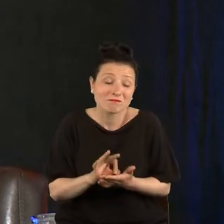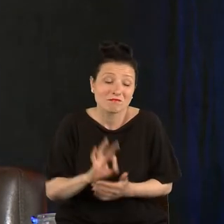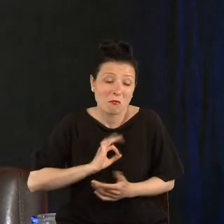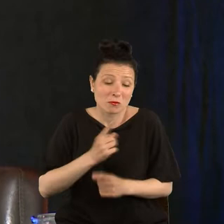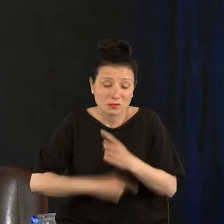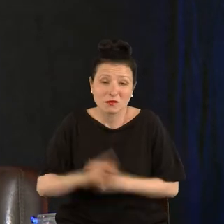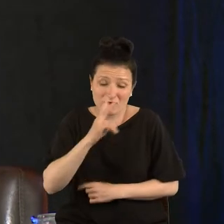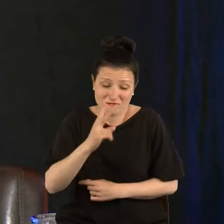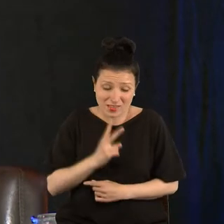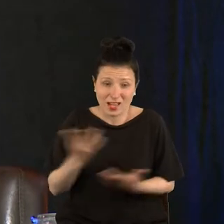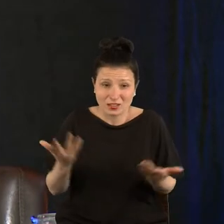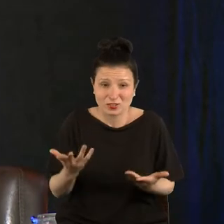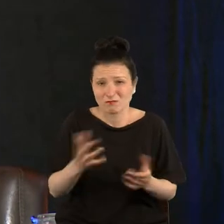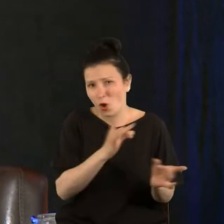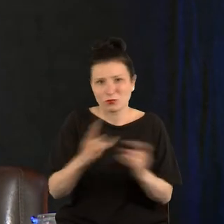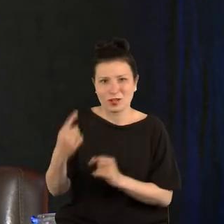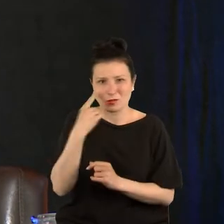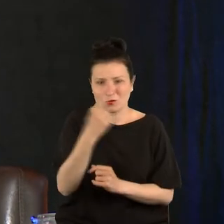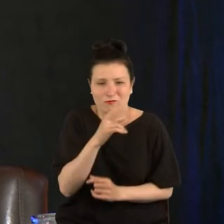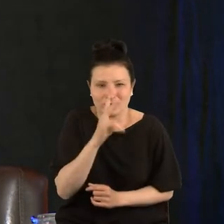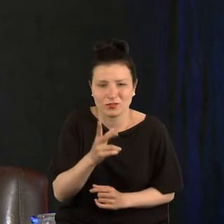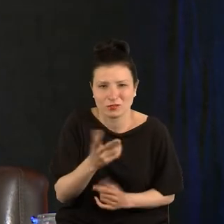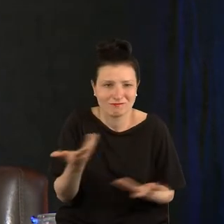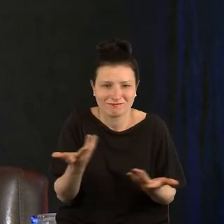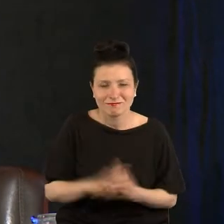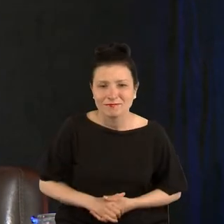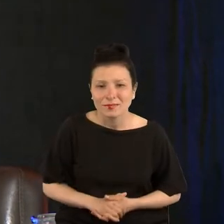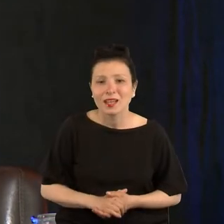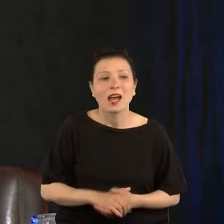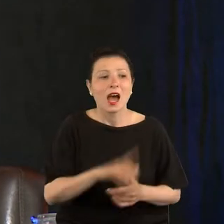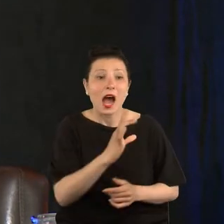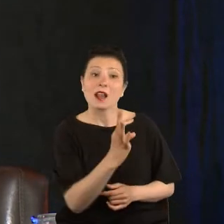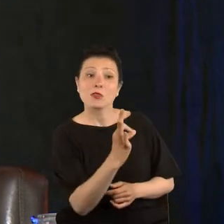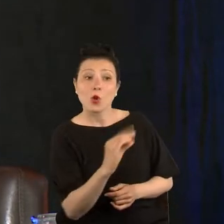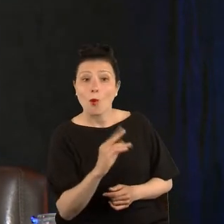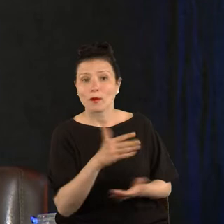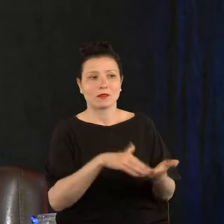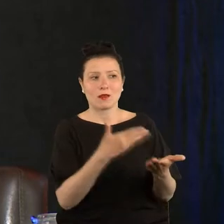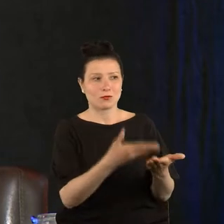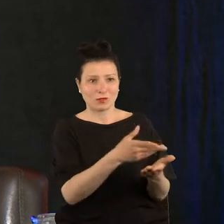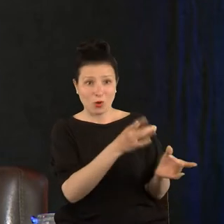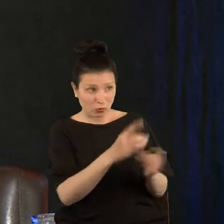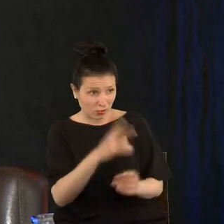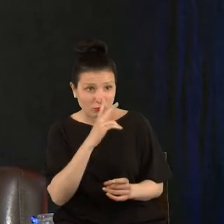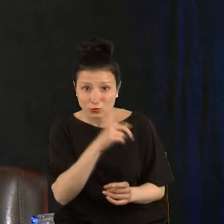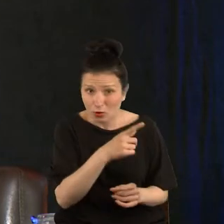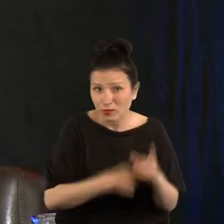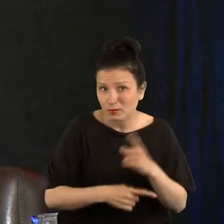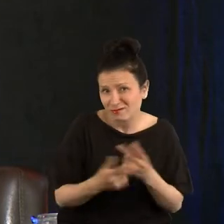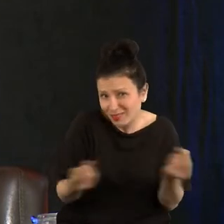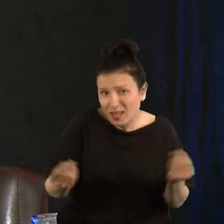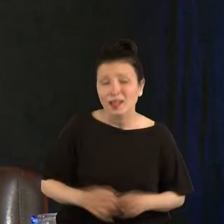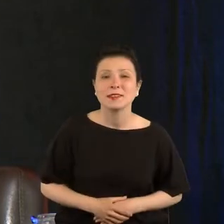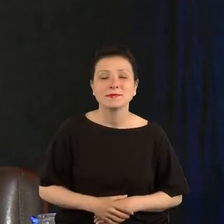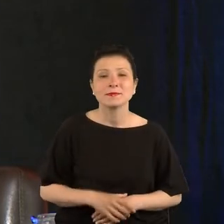rzuca na pierwszy rzut oka i nie może być inaczej, to już po Tomku Nie zupełnie i niekoniecznie, ale